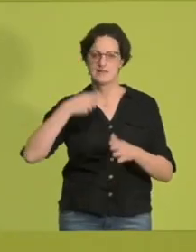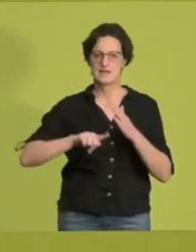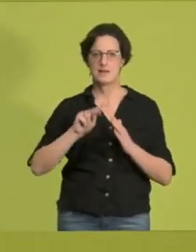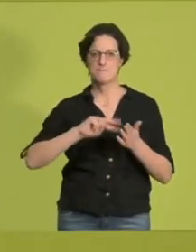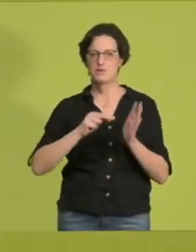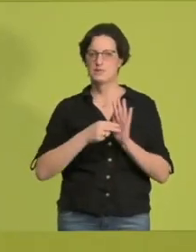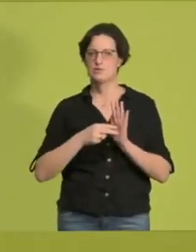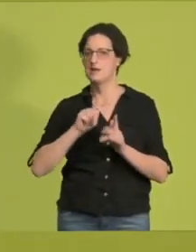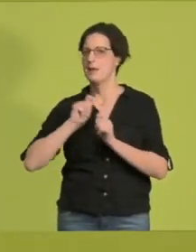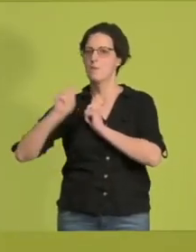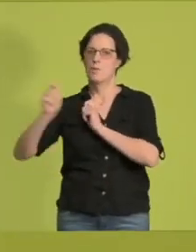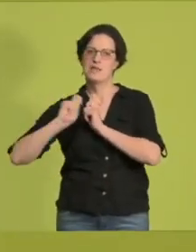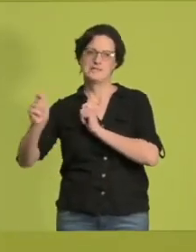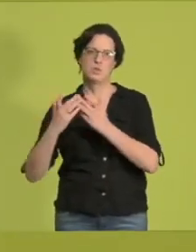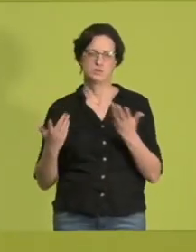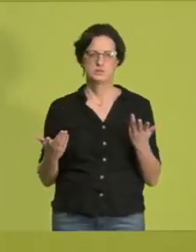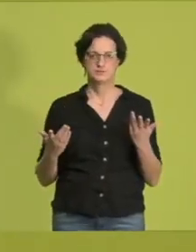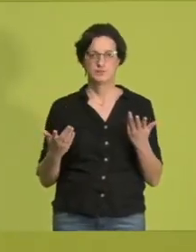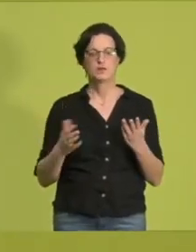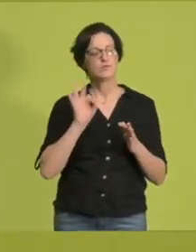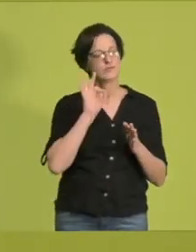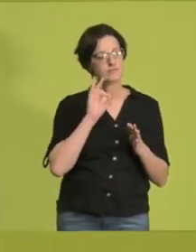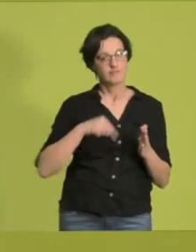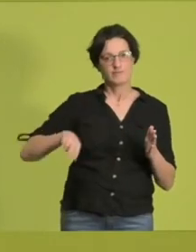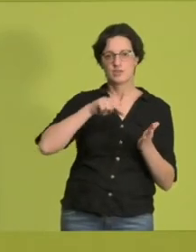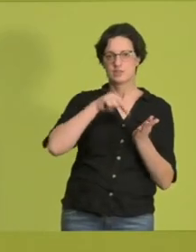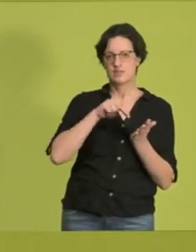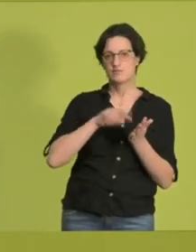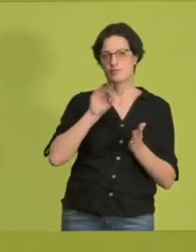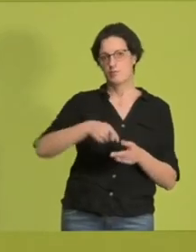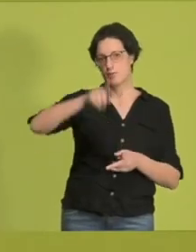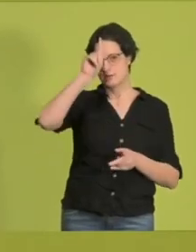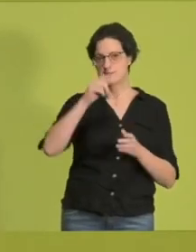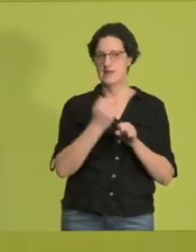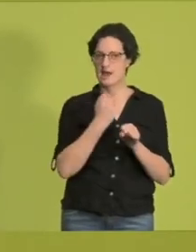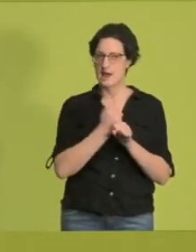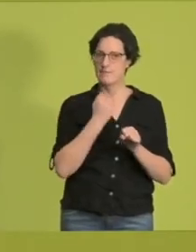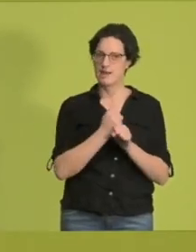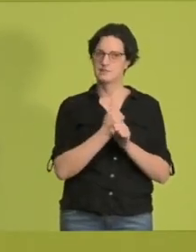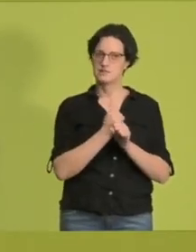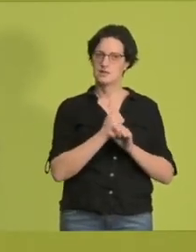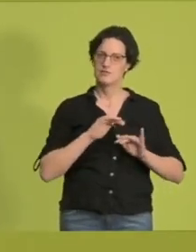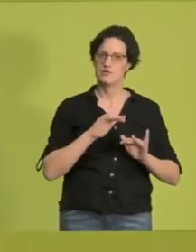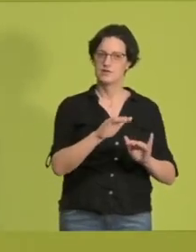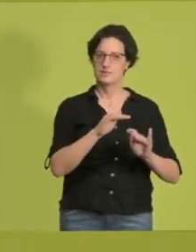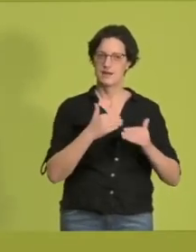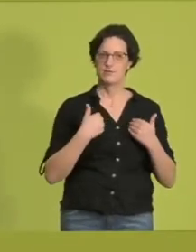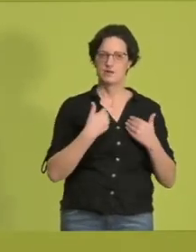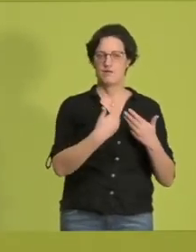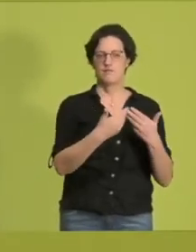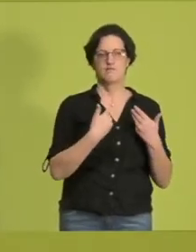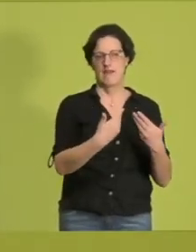reflexe für eine polizeiarbeit die sich an wirksamkeit und verhältnismäßigkeit orientiert